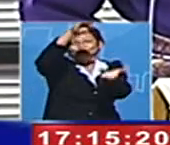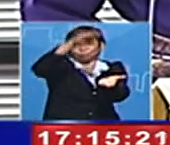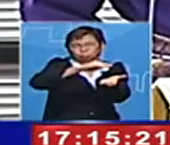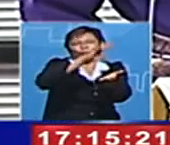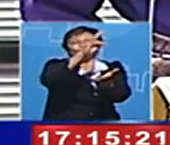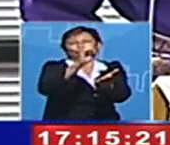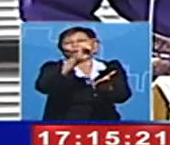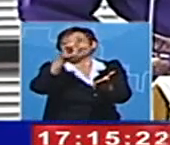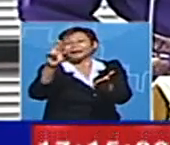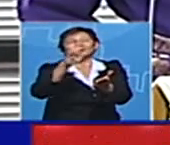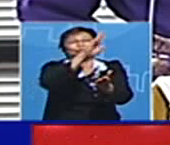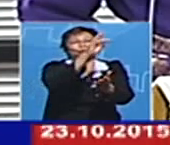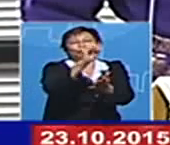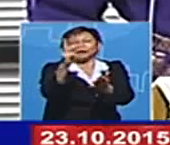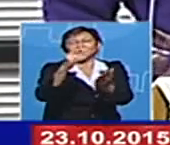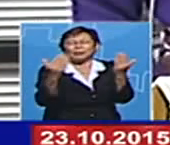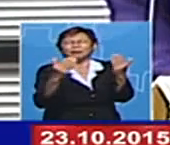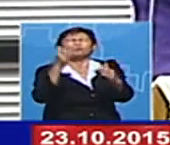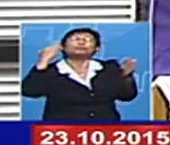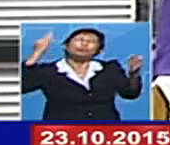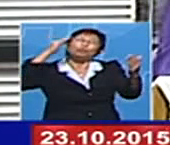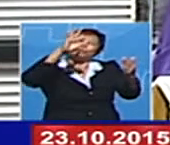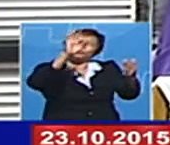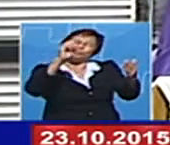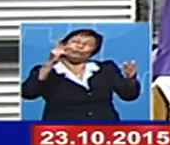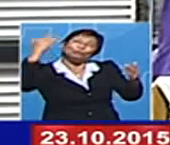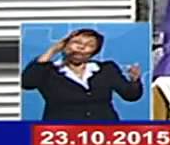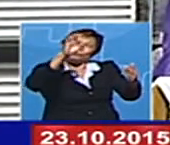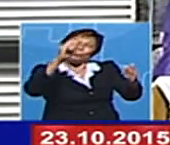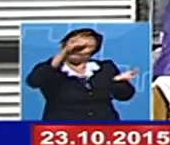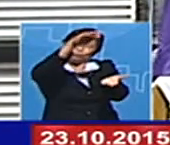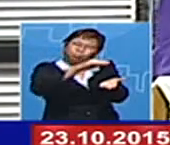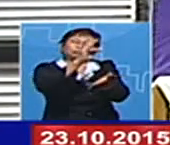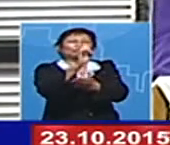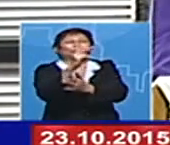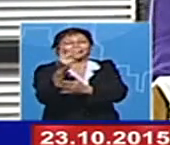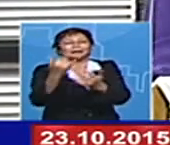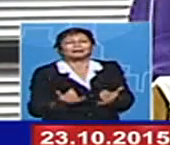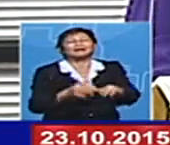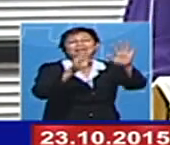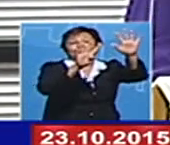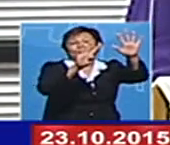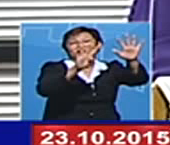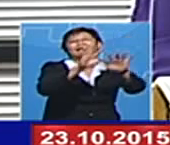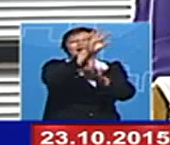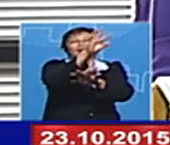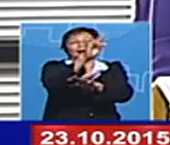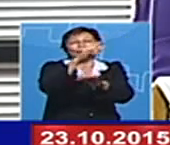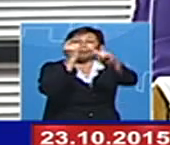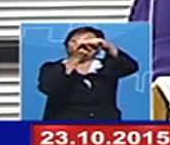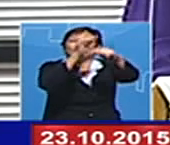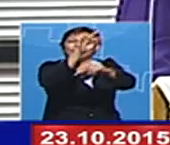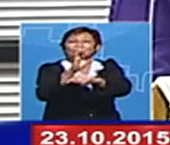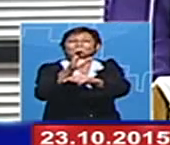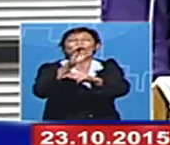70 r000 berbanding r0 r000 sebelum ini kesemb membina 800 unit